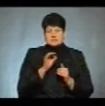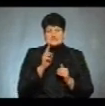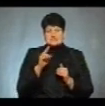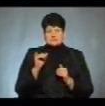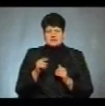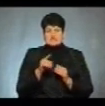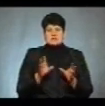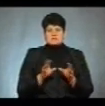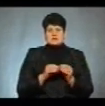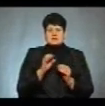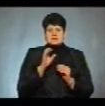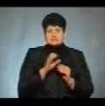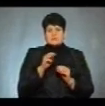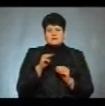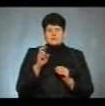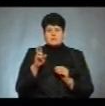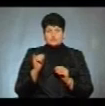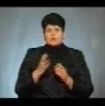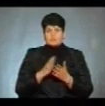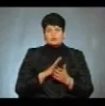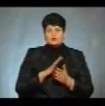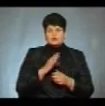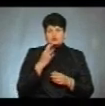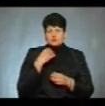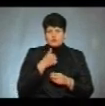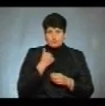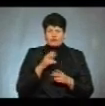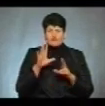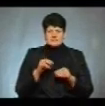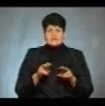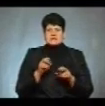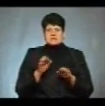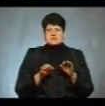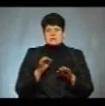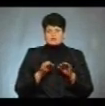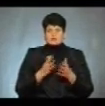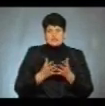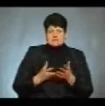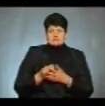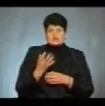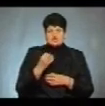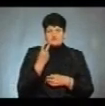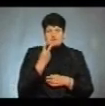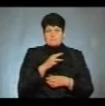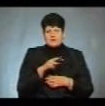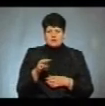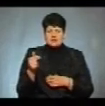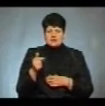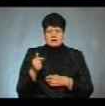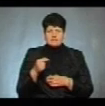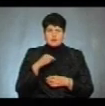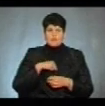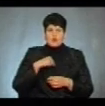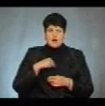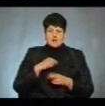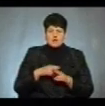спільник Станіслав Бабенко мав відбувати покарання 4 роки. Усі засуджені, згідно з рішенням суду, мали сплатити ще 2 мільйони гривень моральної компенсації